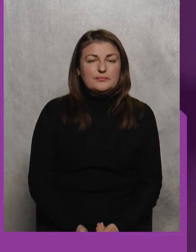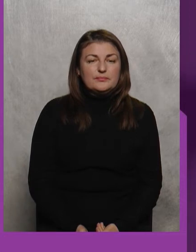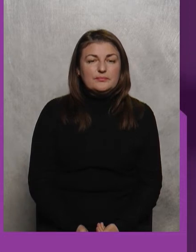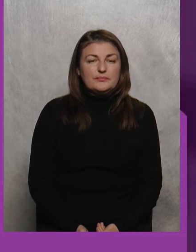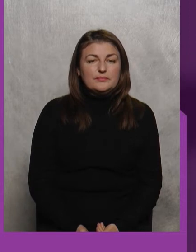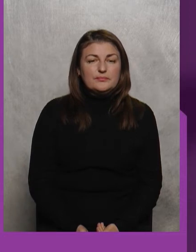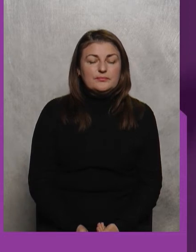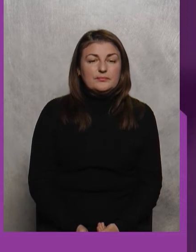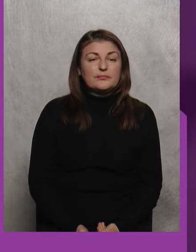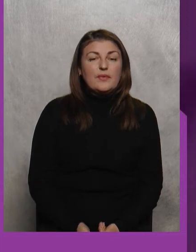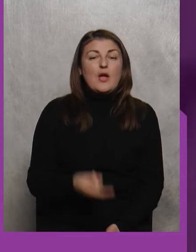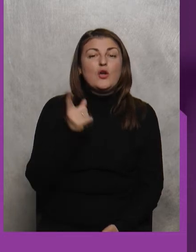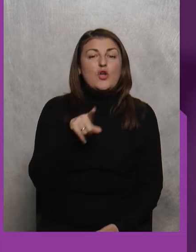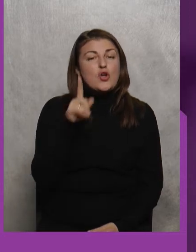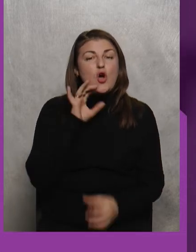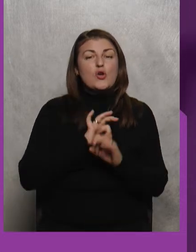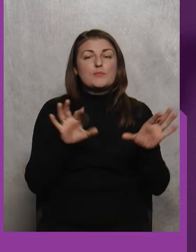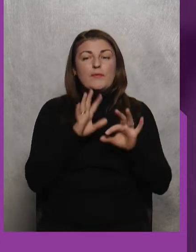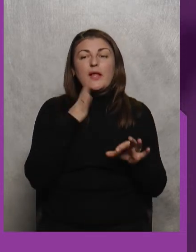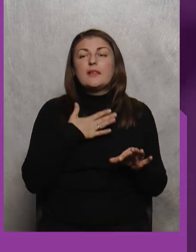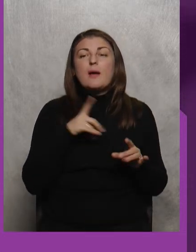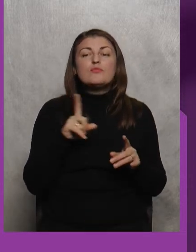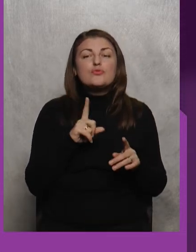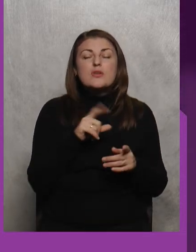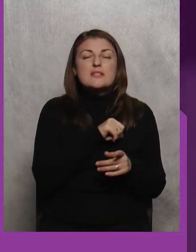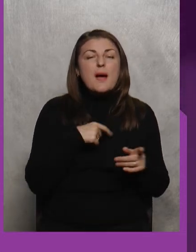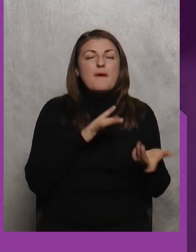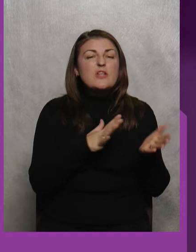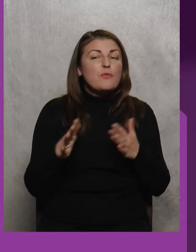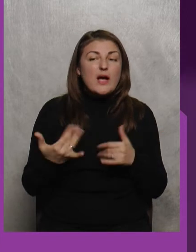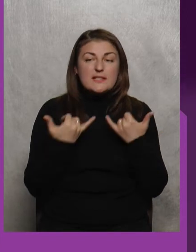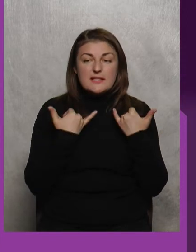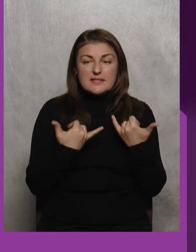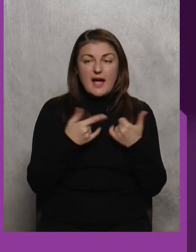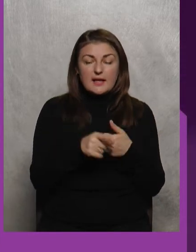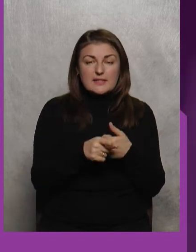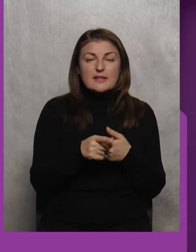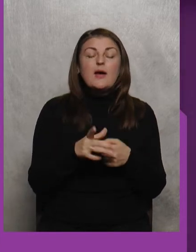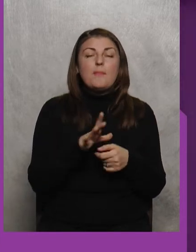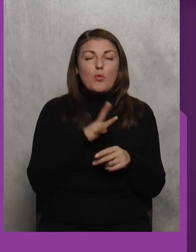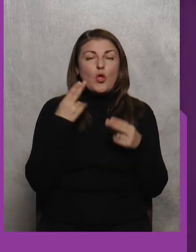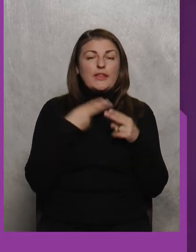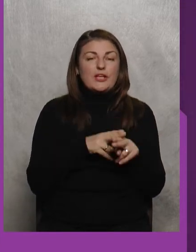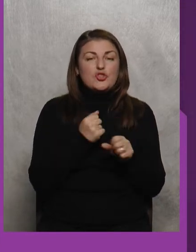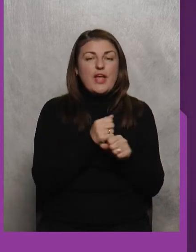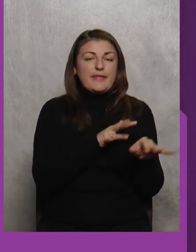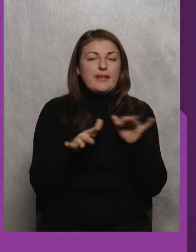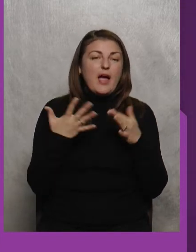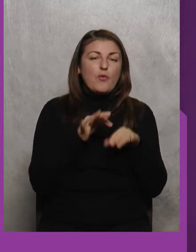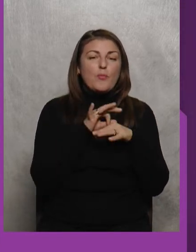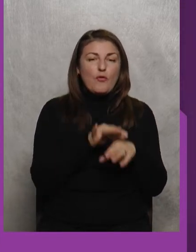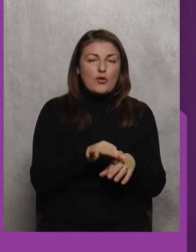Тож Розповідайте нам Що саме відбувається Зараз У була технічна дія Яку